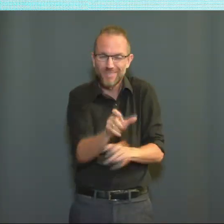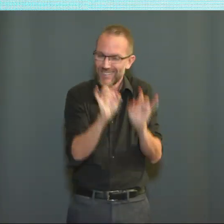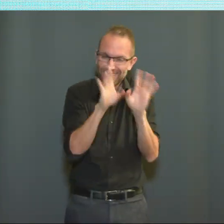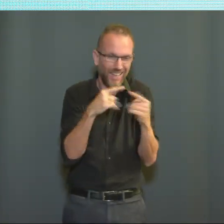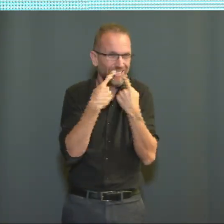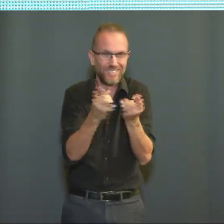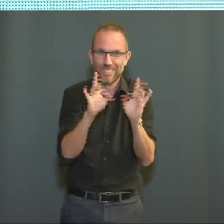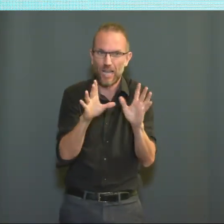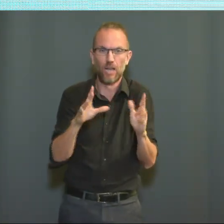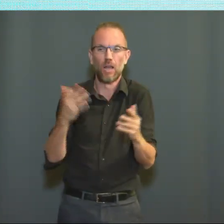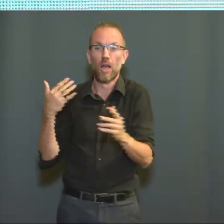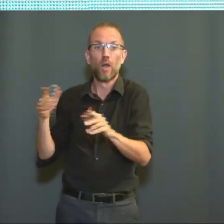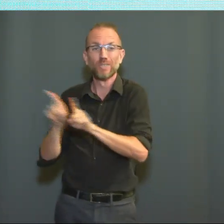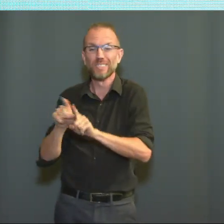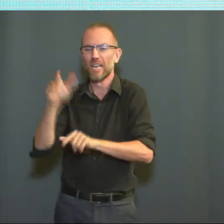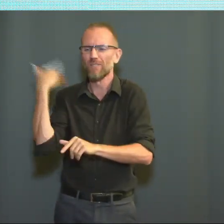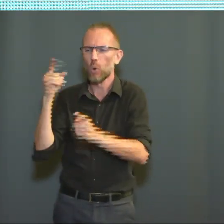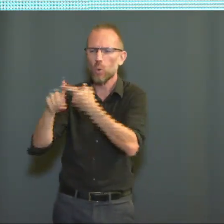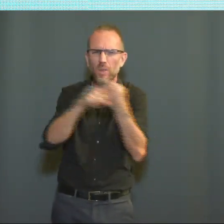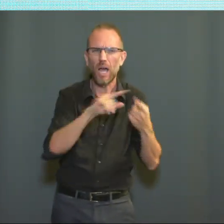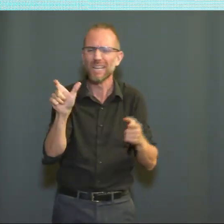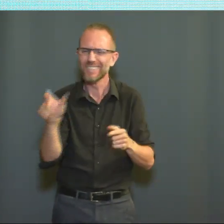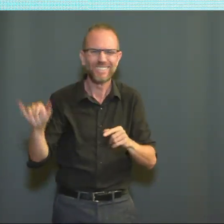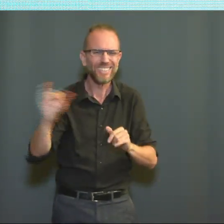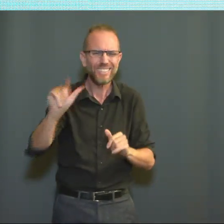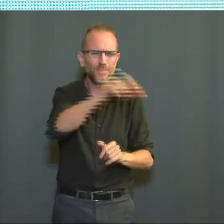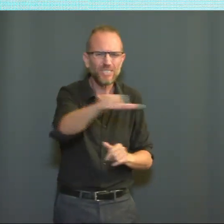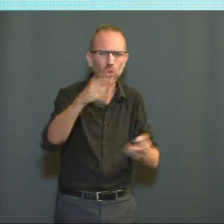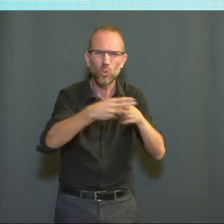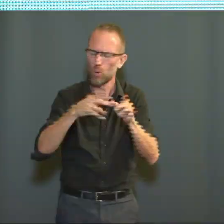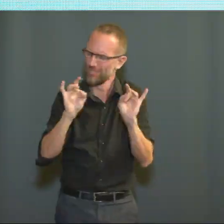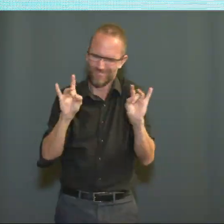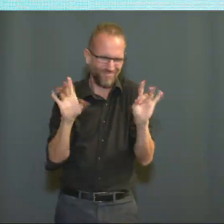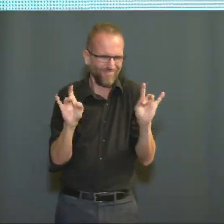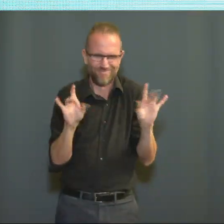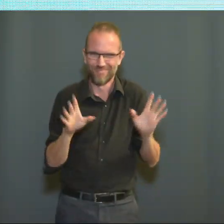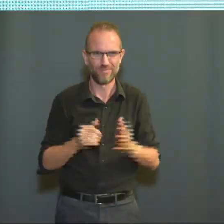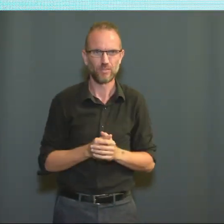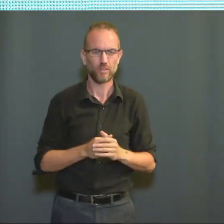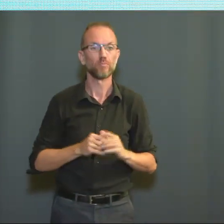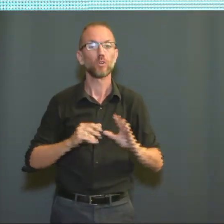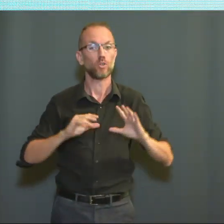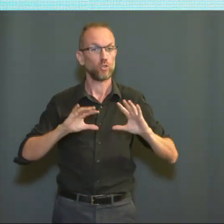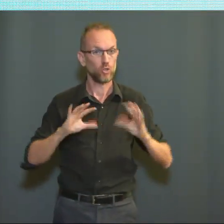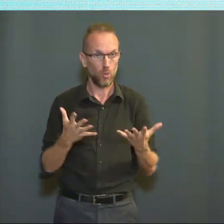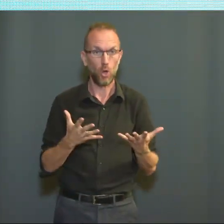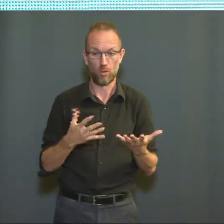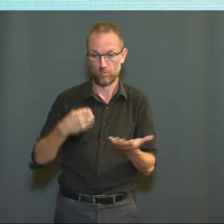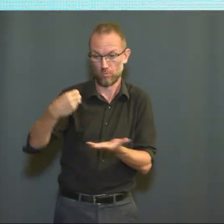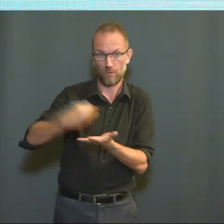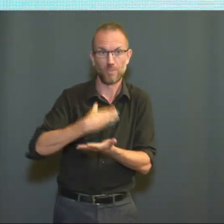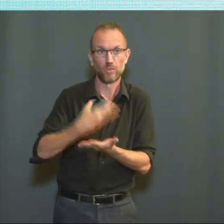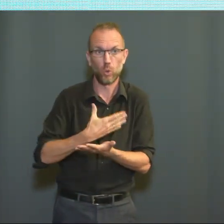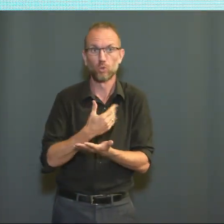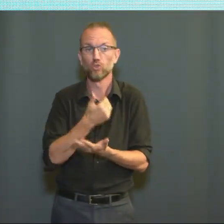personnes avec lesquelles vous entrez en contact. Elle n'échange que des codes aléatoires et